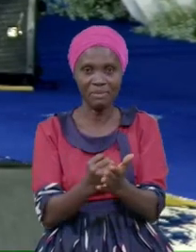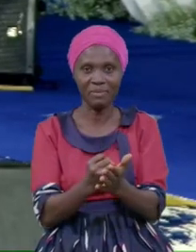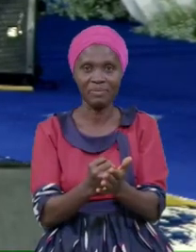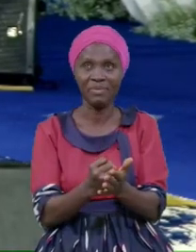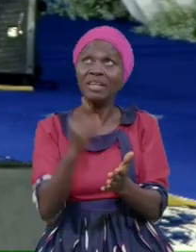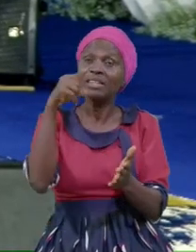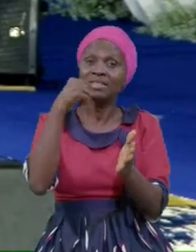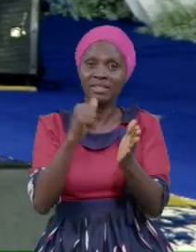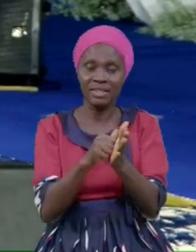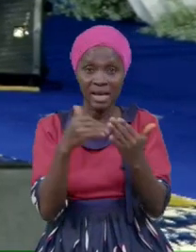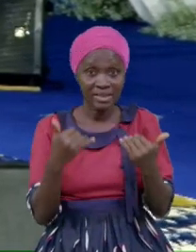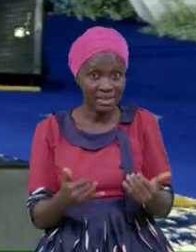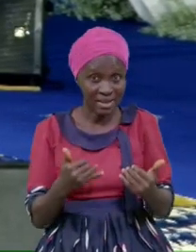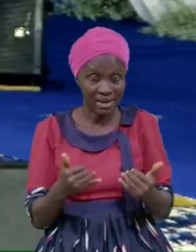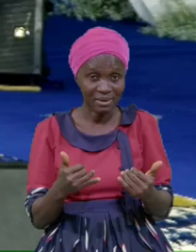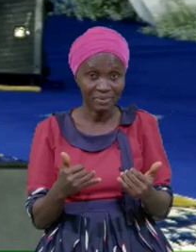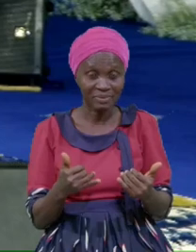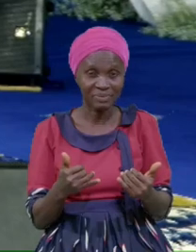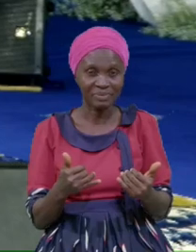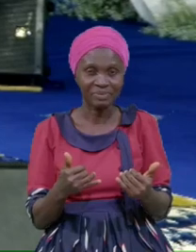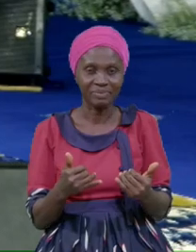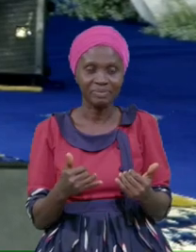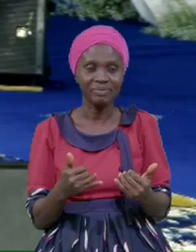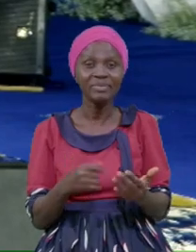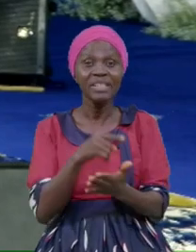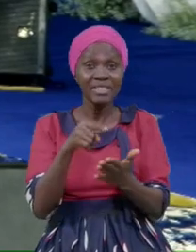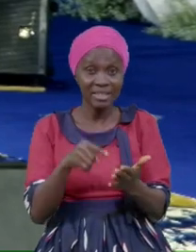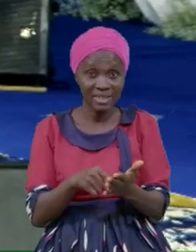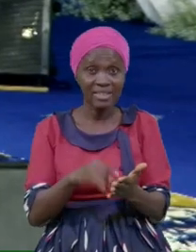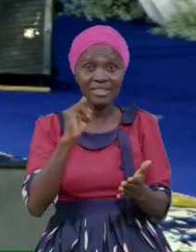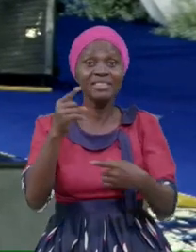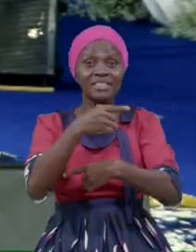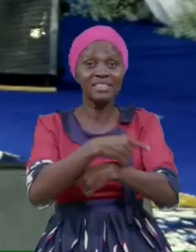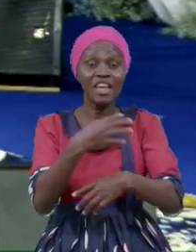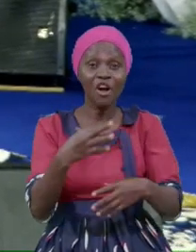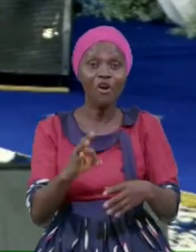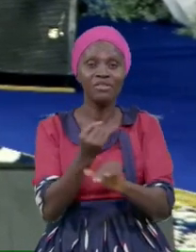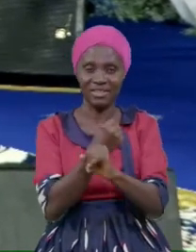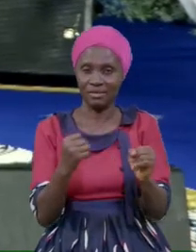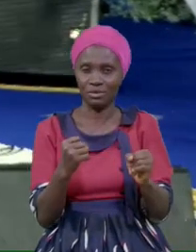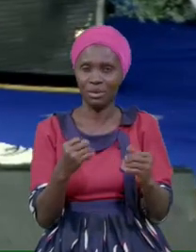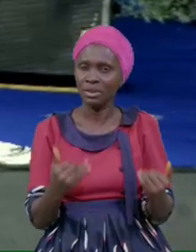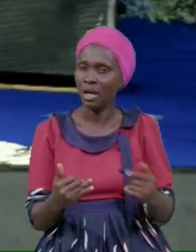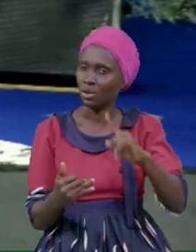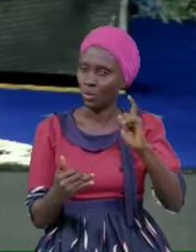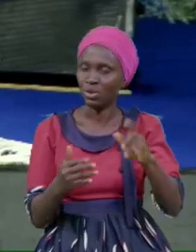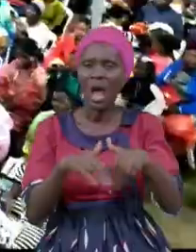maintenant, voici le jour du salut. Comment est-ce que ça vient? Comment est-ce que ça va